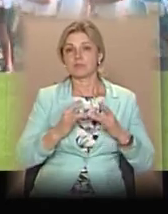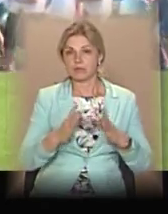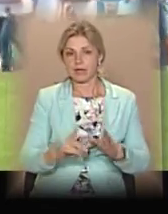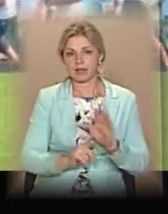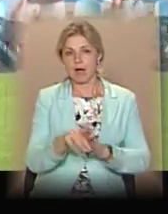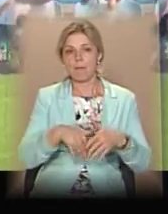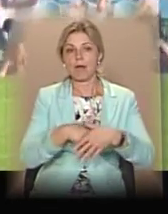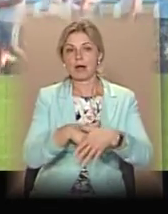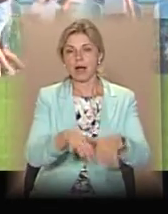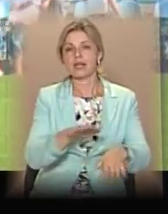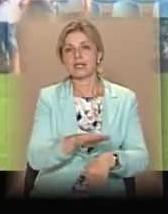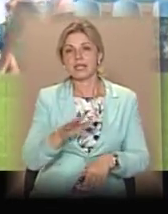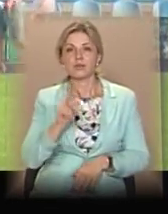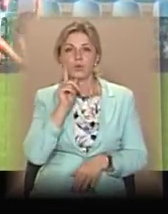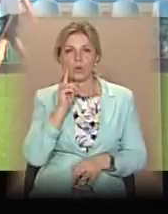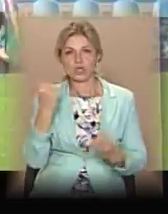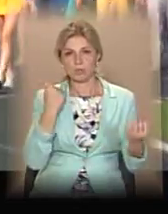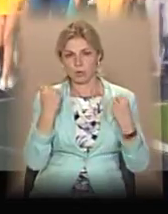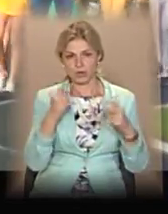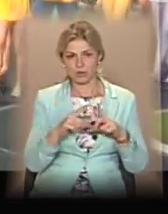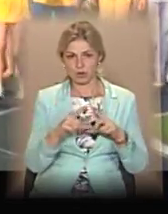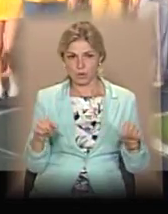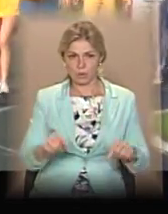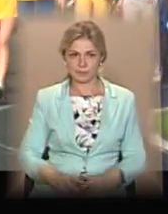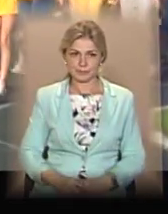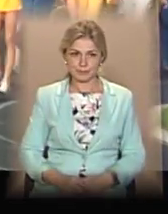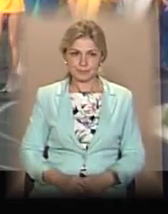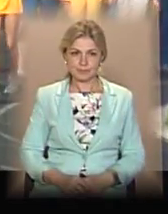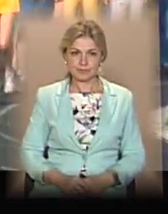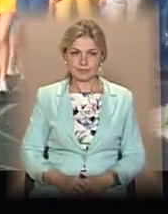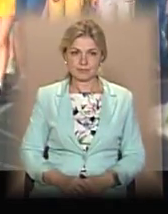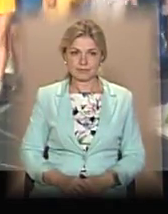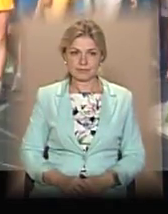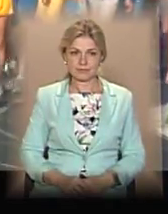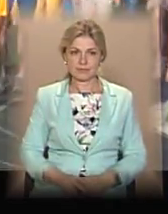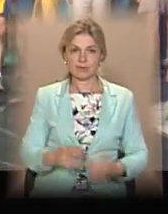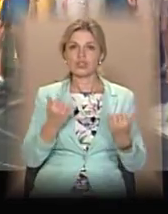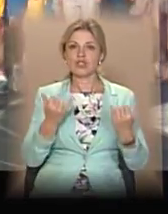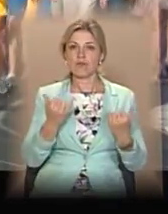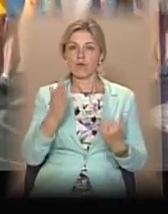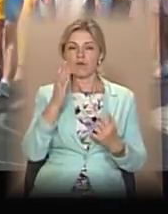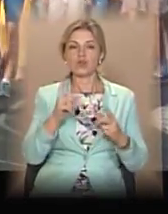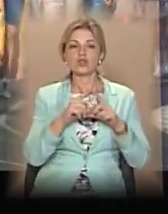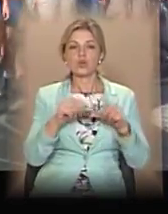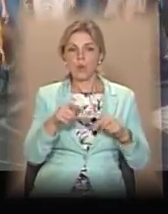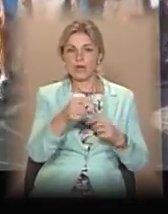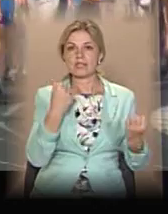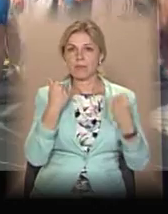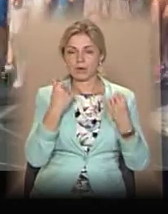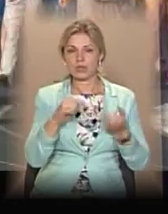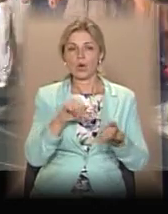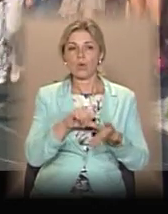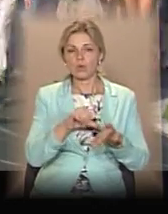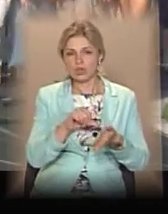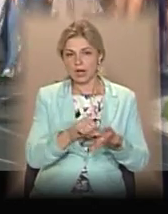параду вихованців дитячо-юнацьких спортивних шкіл. Встречаем. На сегодняшний день в школе занимается 263 участника